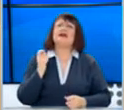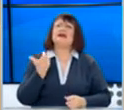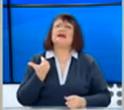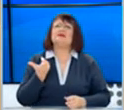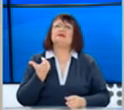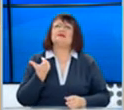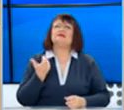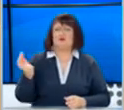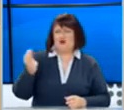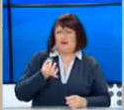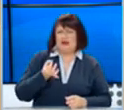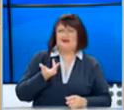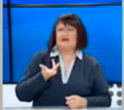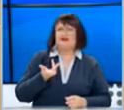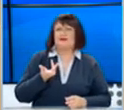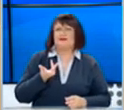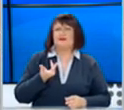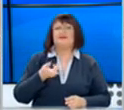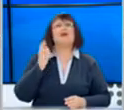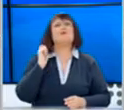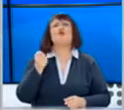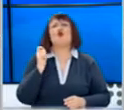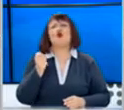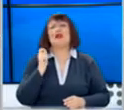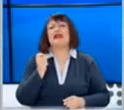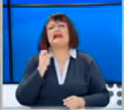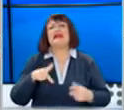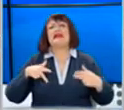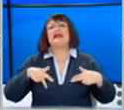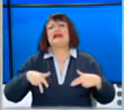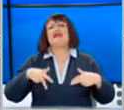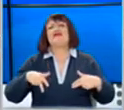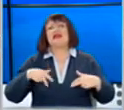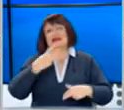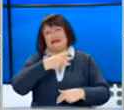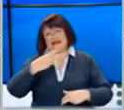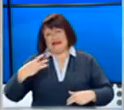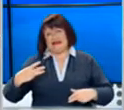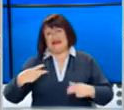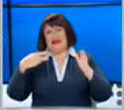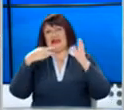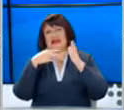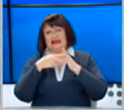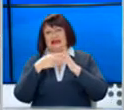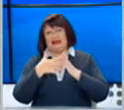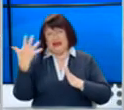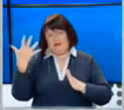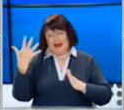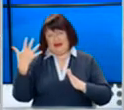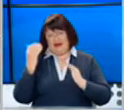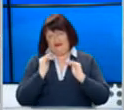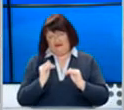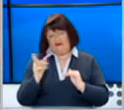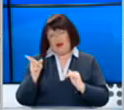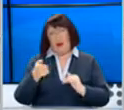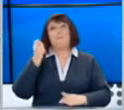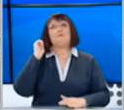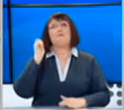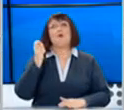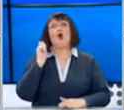την οποία εισηγείστε είναι η πολιτική της κυβέρνησης ΣΥΡΙΖΑ του 2015, διότι σε αυτή την